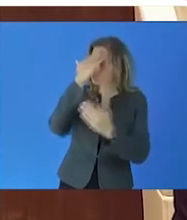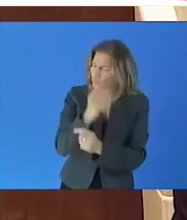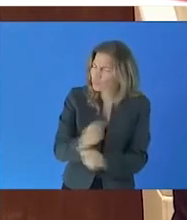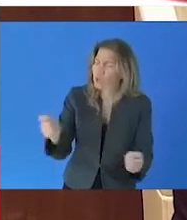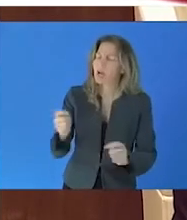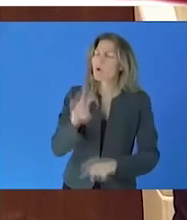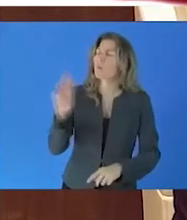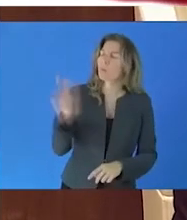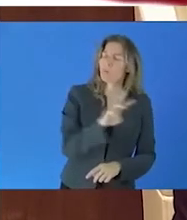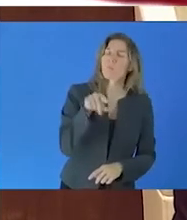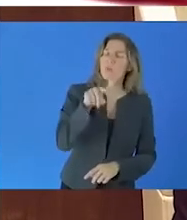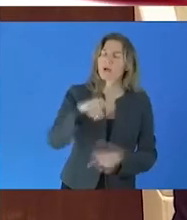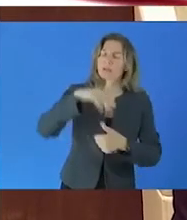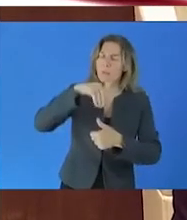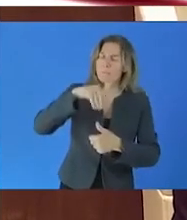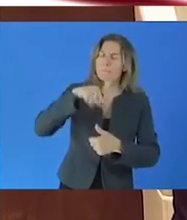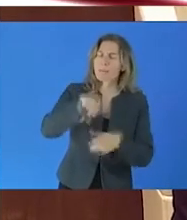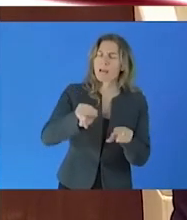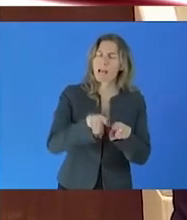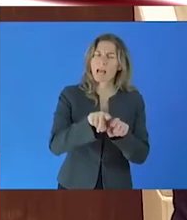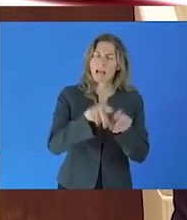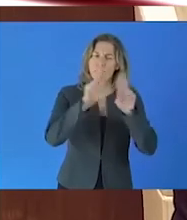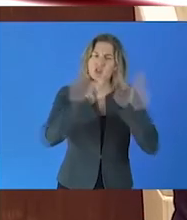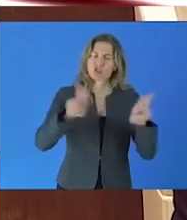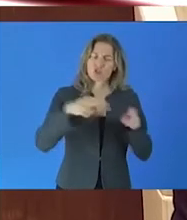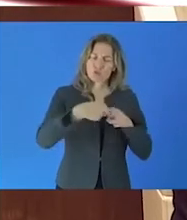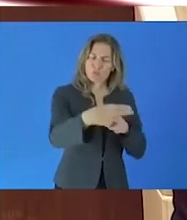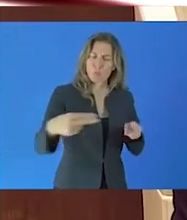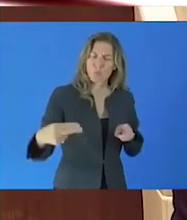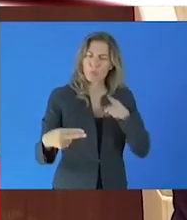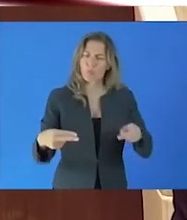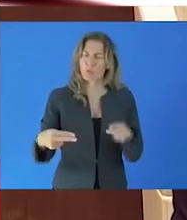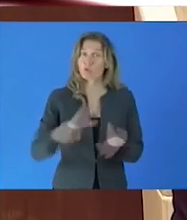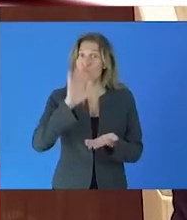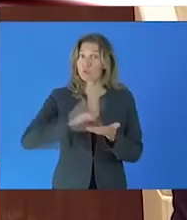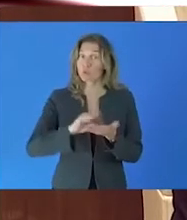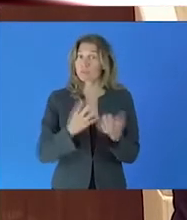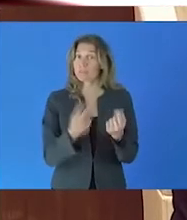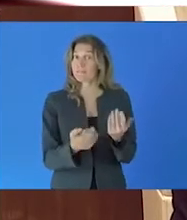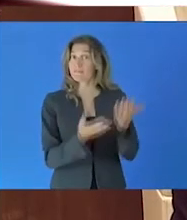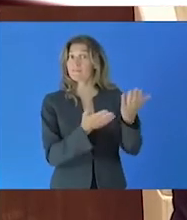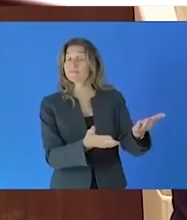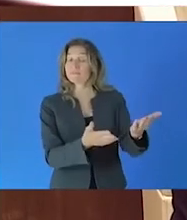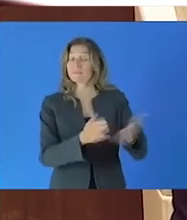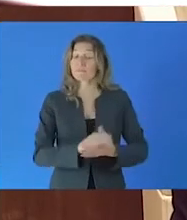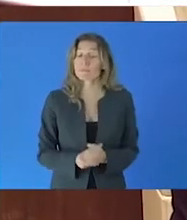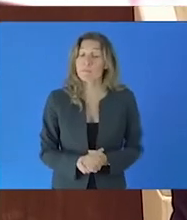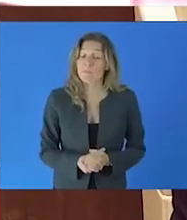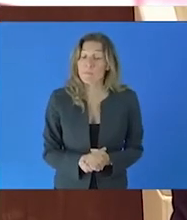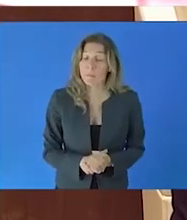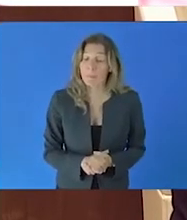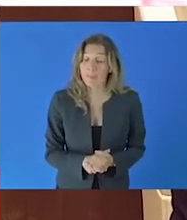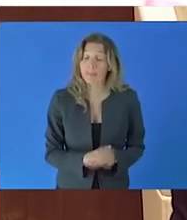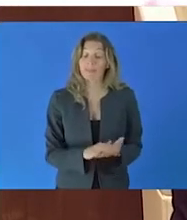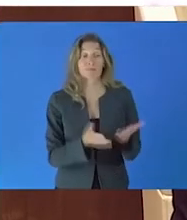est sûrement une question délicate puisque cette année tu as autochtones qui est un recueil de 1906 est à 1900 vannes par